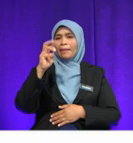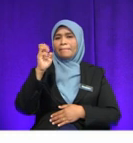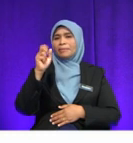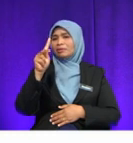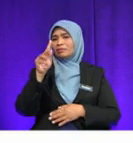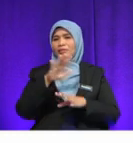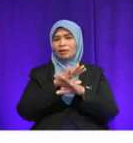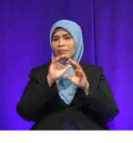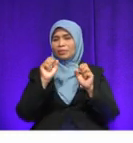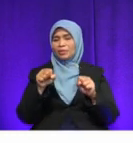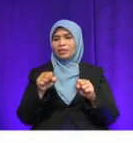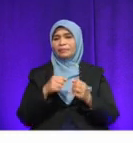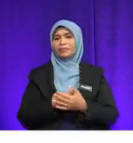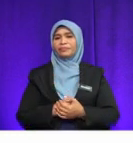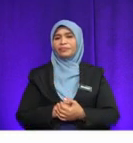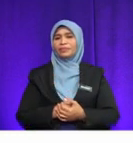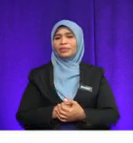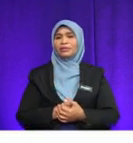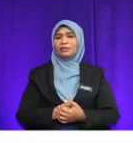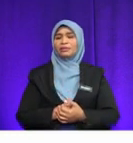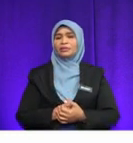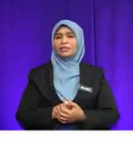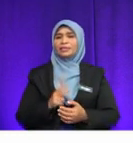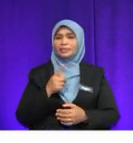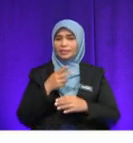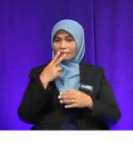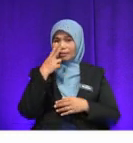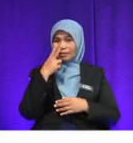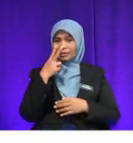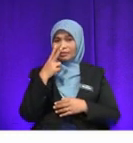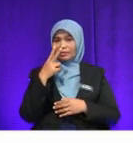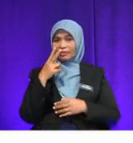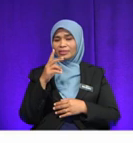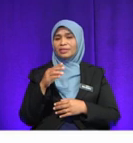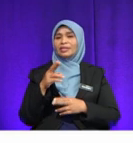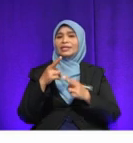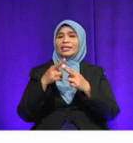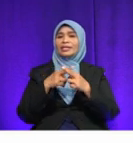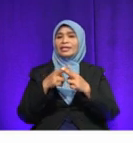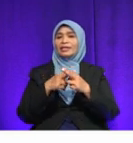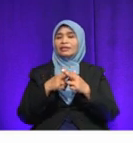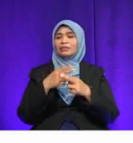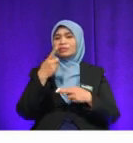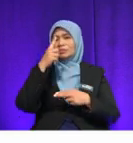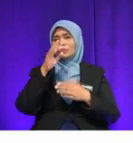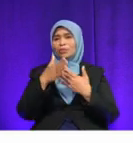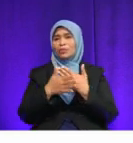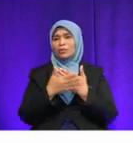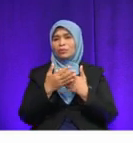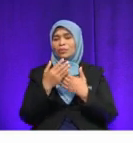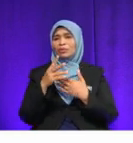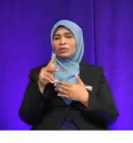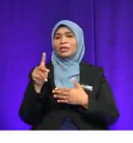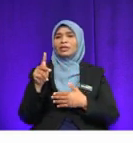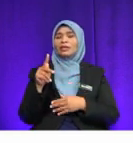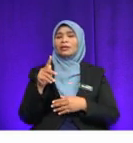itu tidak dipanggilkan jamak Oke kita tengok sikit ringkasannya untuk memudahkan murid-murid untuk paham ya Ustaz buat